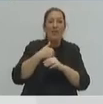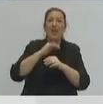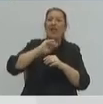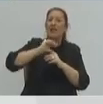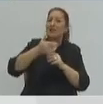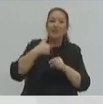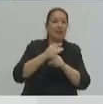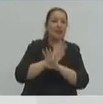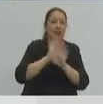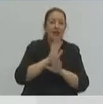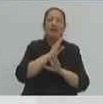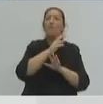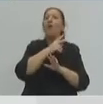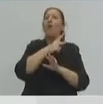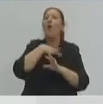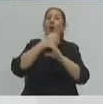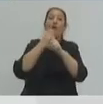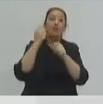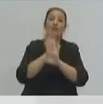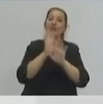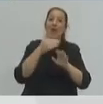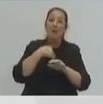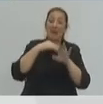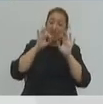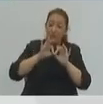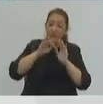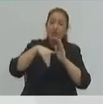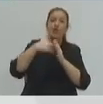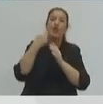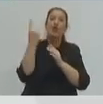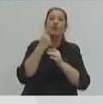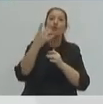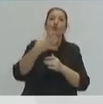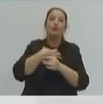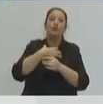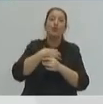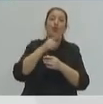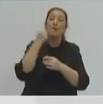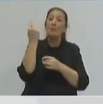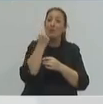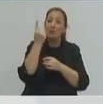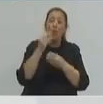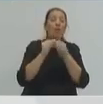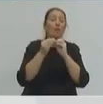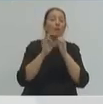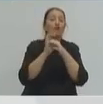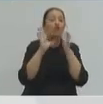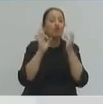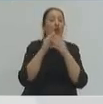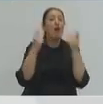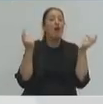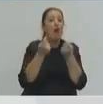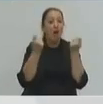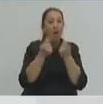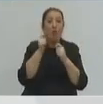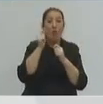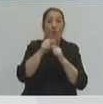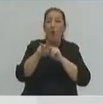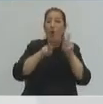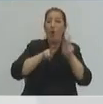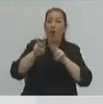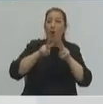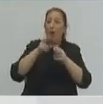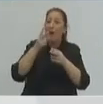taksici. Ben bu saatten sonra minibüsçüyüm arkadaşlar. Minibüsçülerin problemleri çözülene kadar bu ulaşım paydaşı